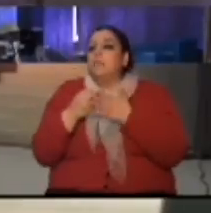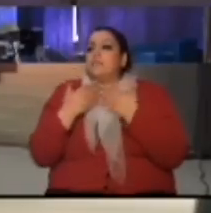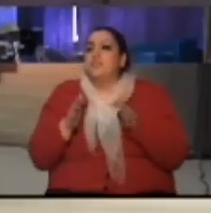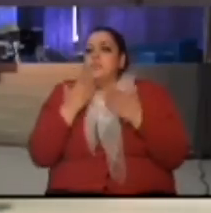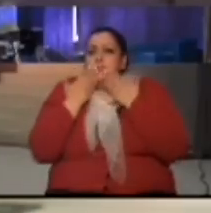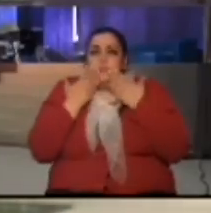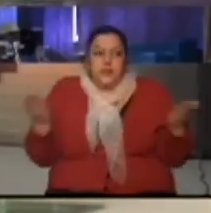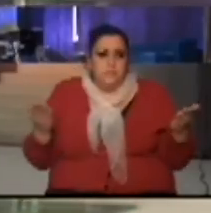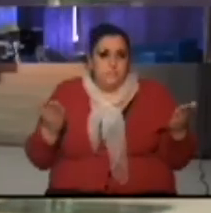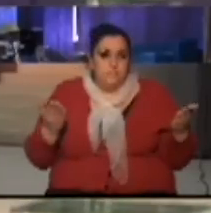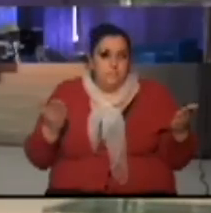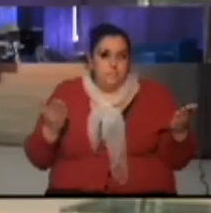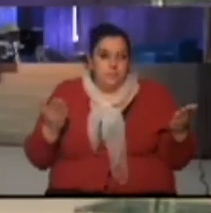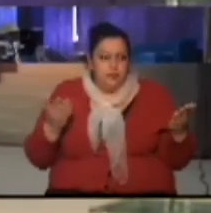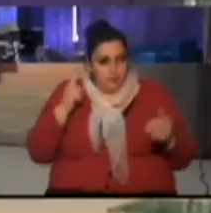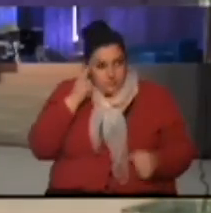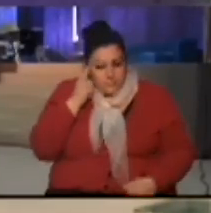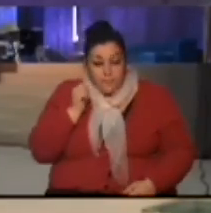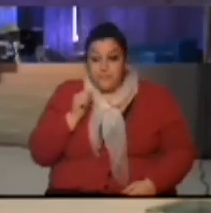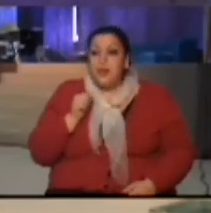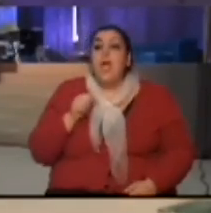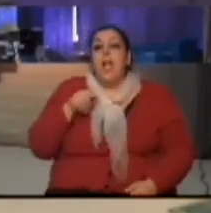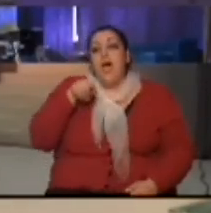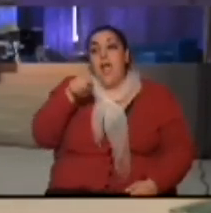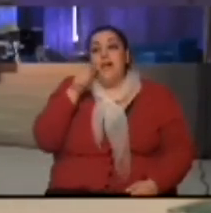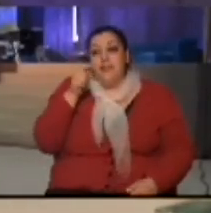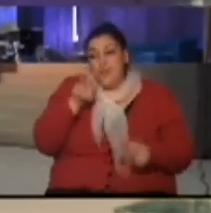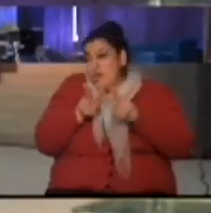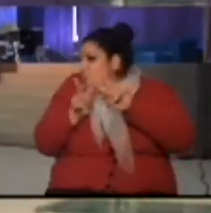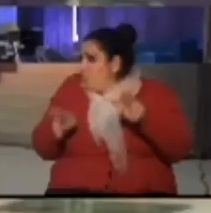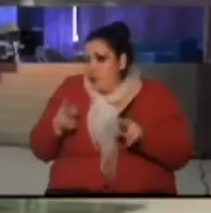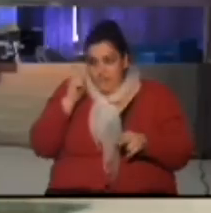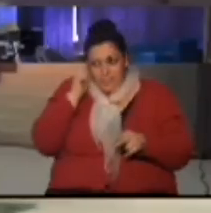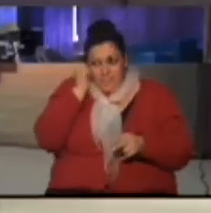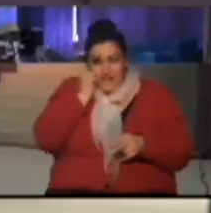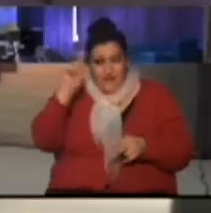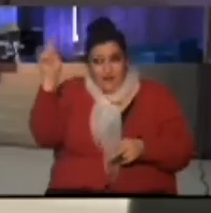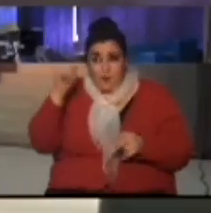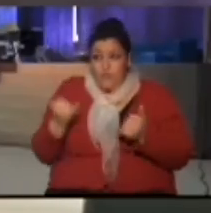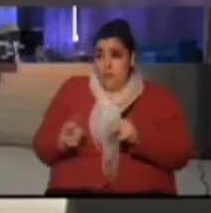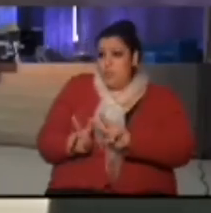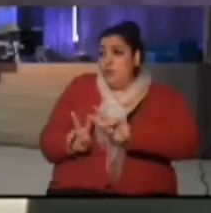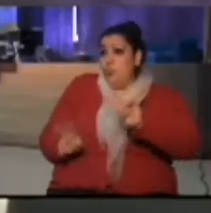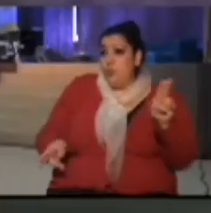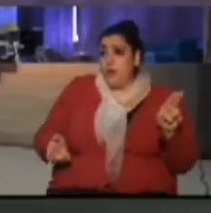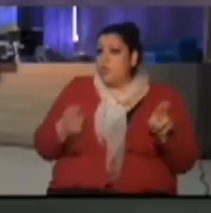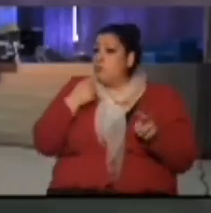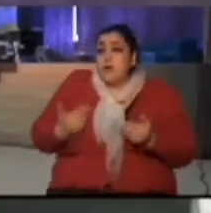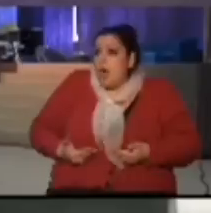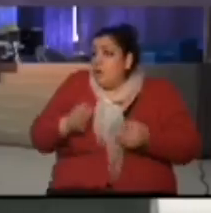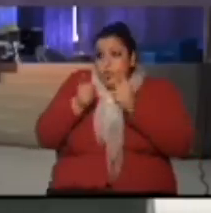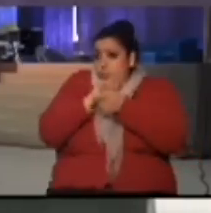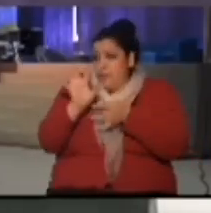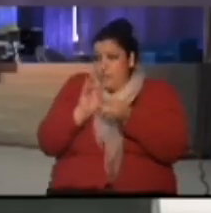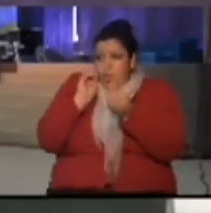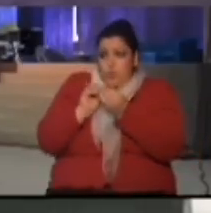շարունակություն, կար մի նախարար, առևտրի կամ սննդի, չգիտեմ ինչպես նախարարներից որ մեկն էր, ինքը